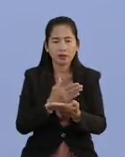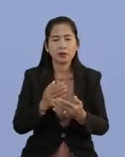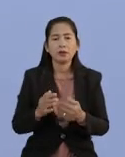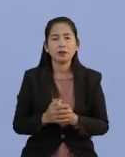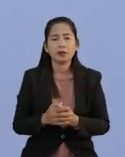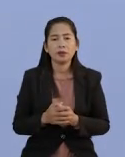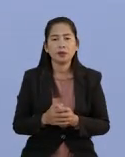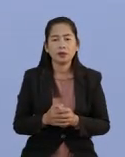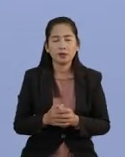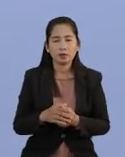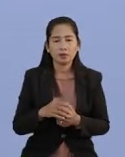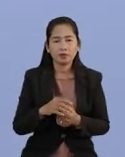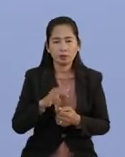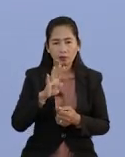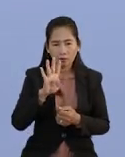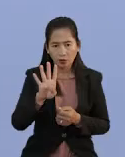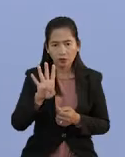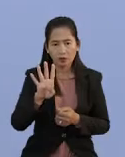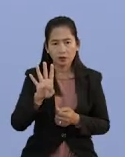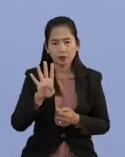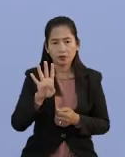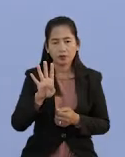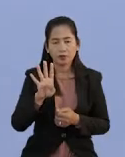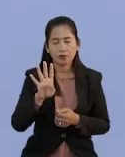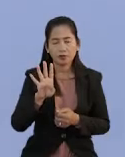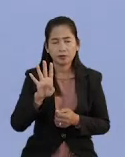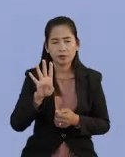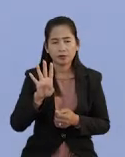cứ miên chầm nuốn buôn chầm nay